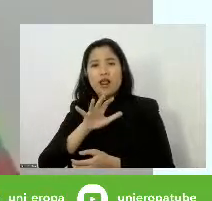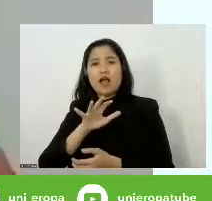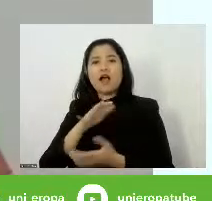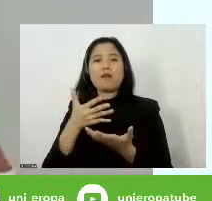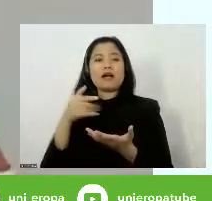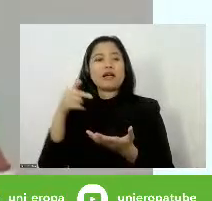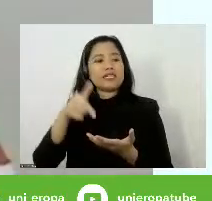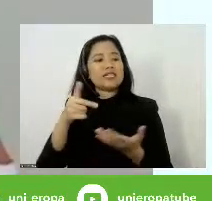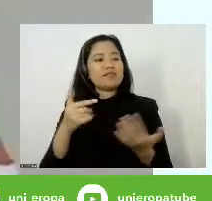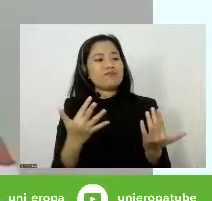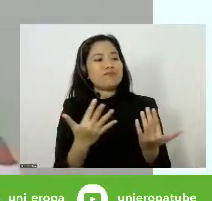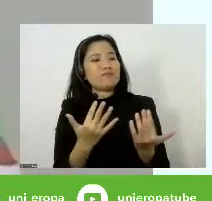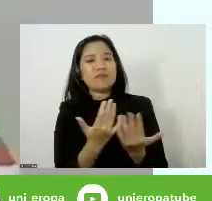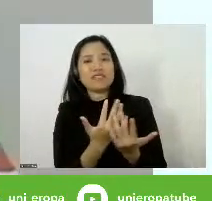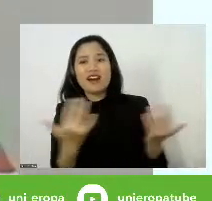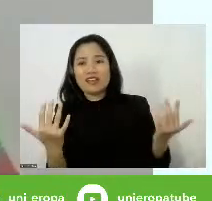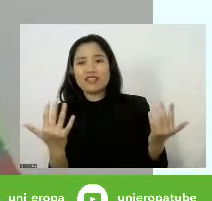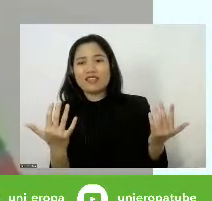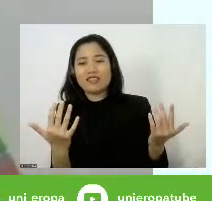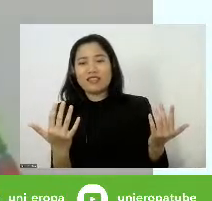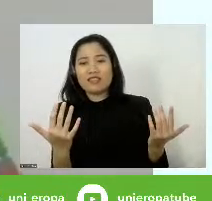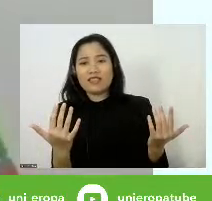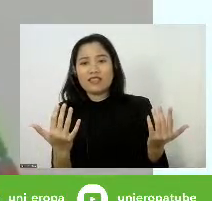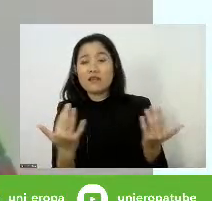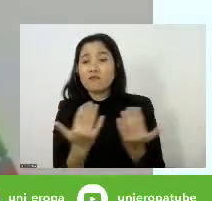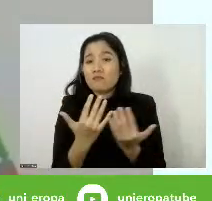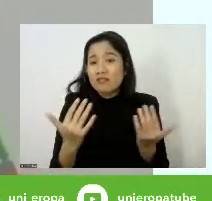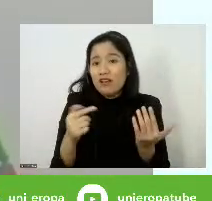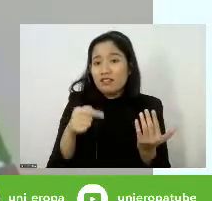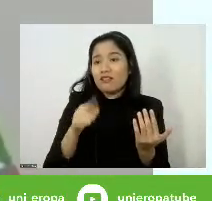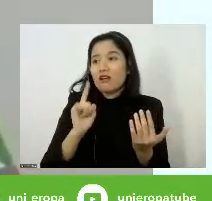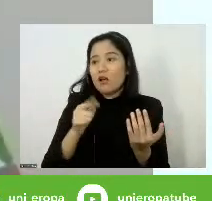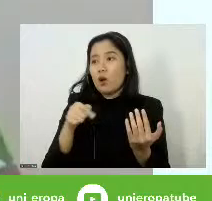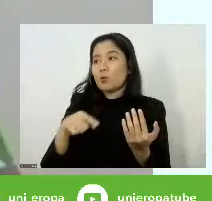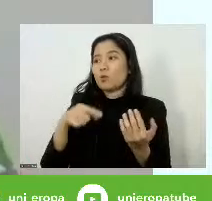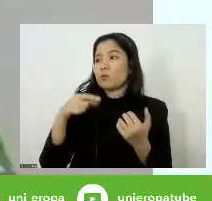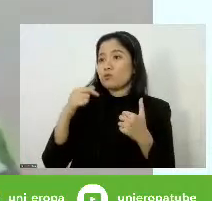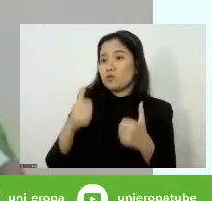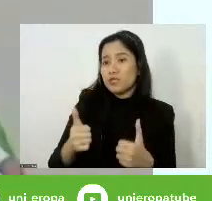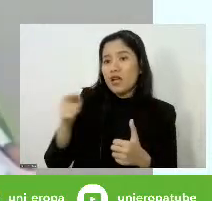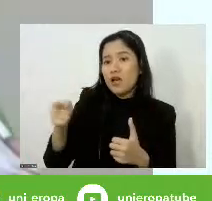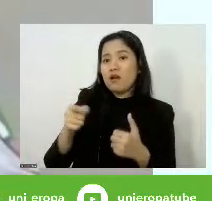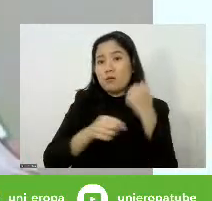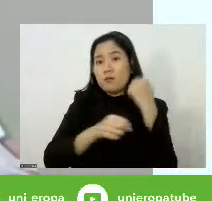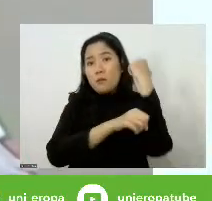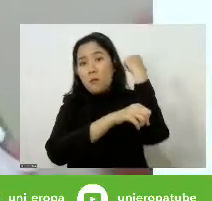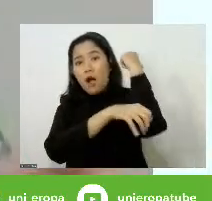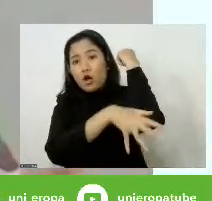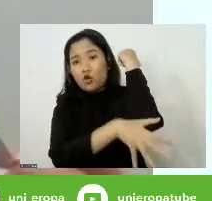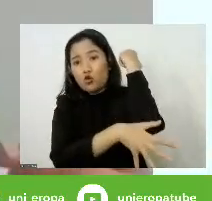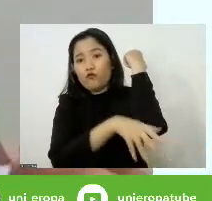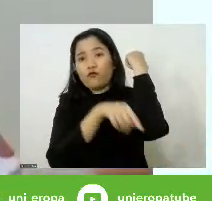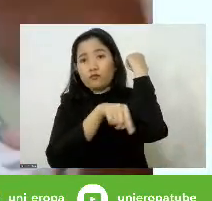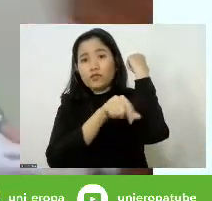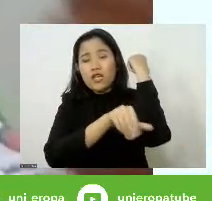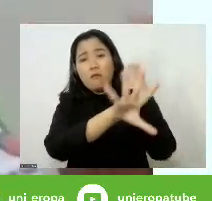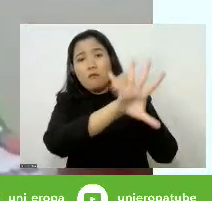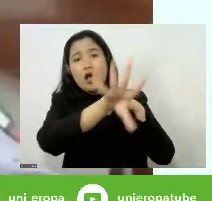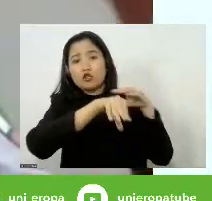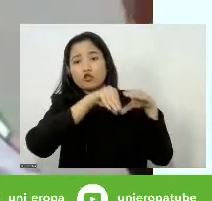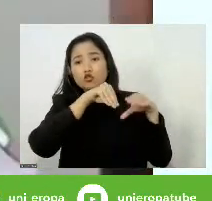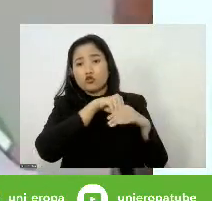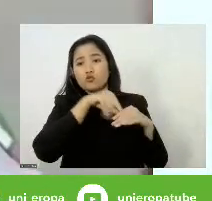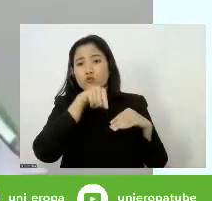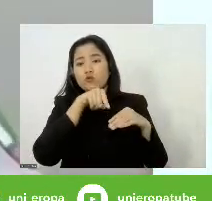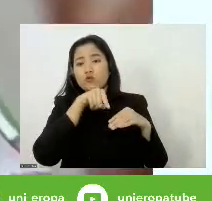masyarakat itu apabila mampu memanfaatkan mangrove untuk kepentingan ekonomi itu